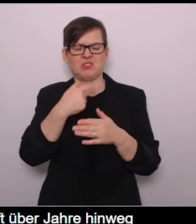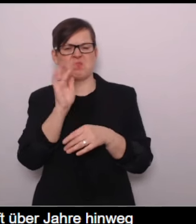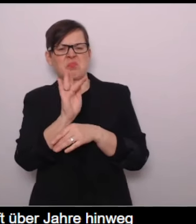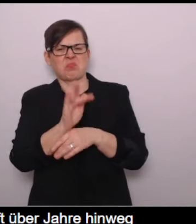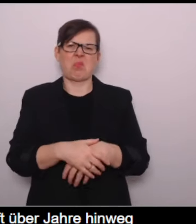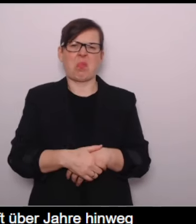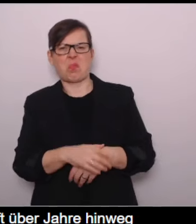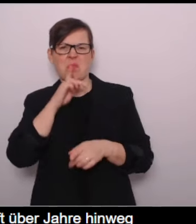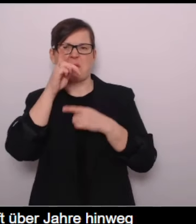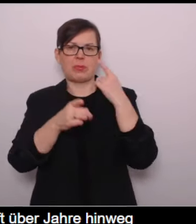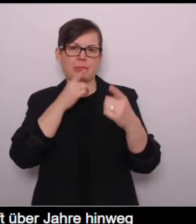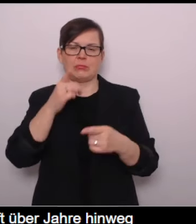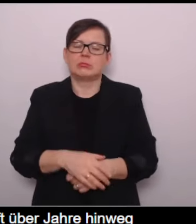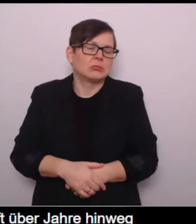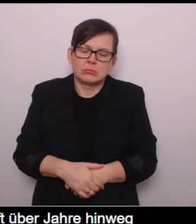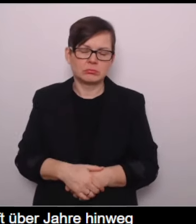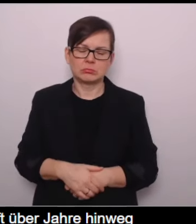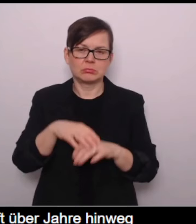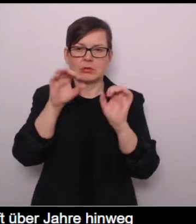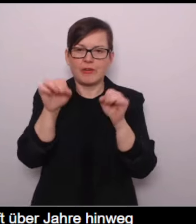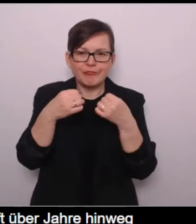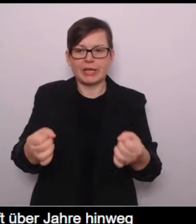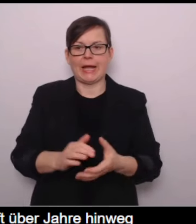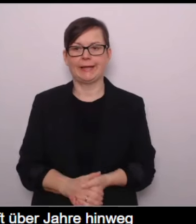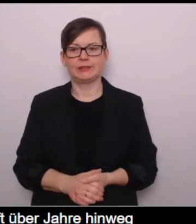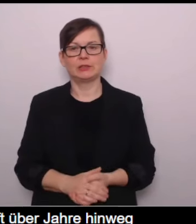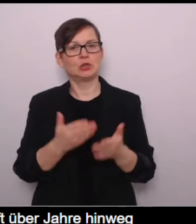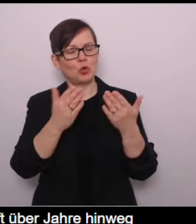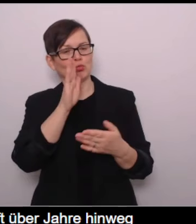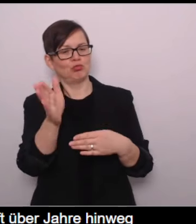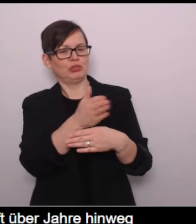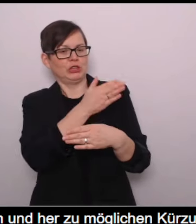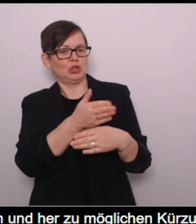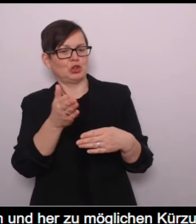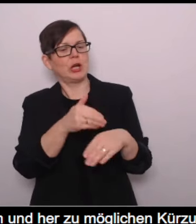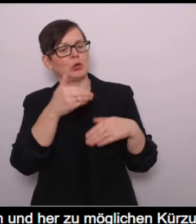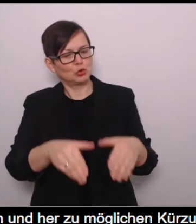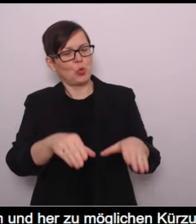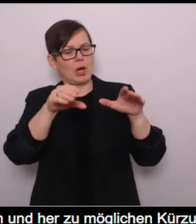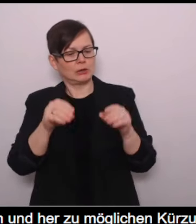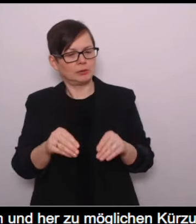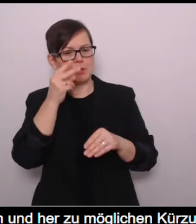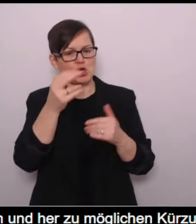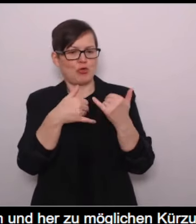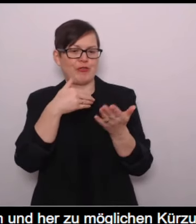selbstständig entschieden, das ist ja ihr Recht. Es gibt Bürgerentscheide. Wir haben das jetzt weder zu kritisieren, noch irgendwie zu